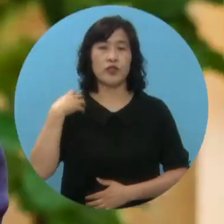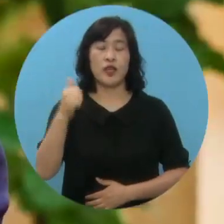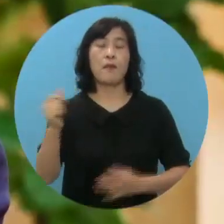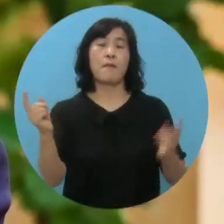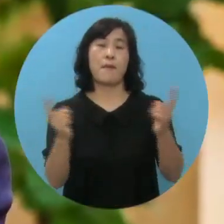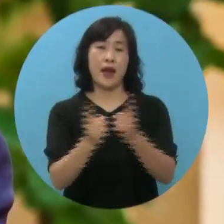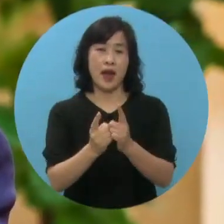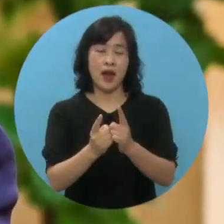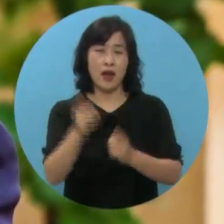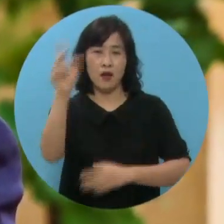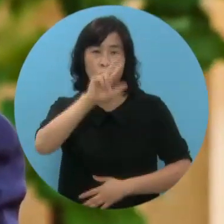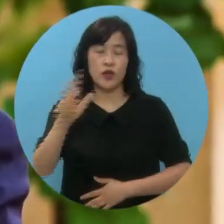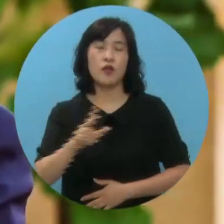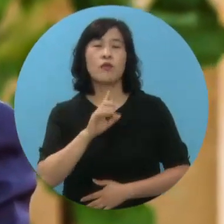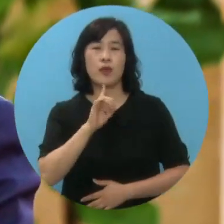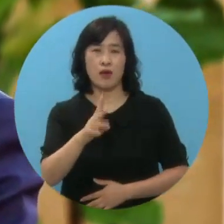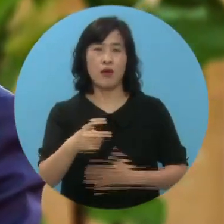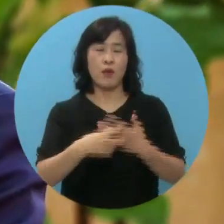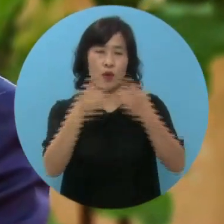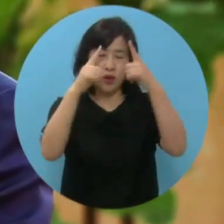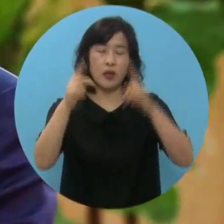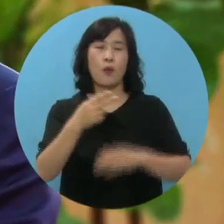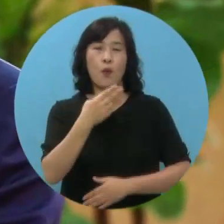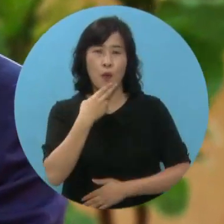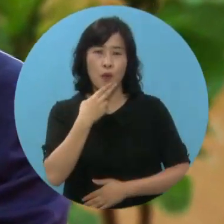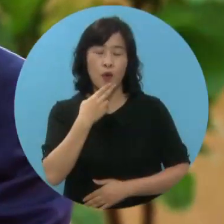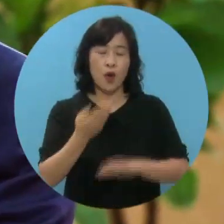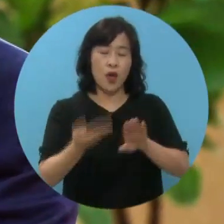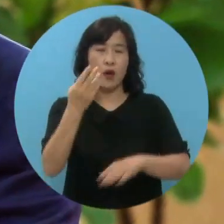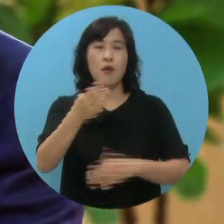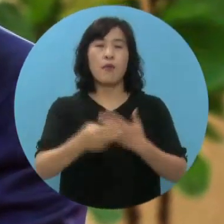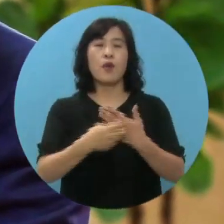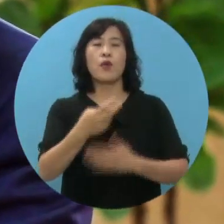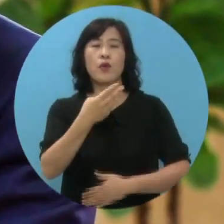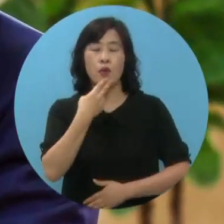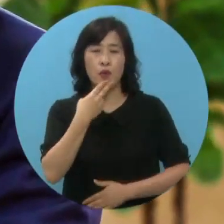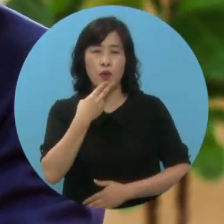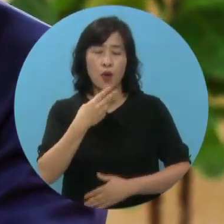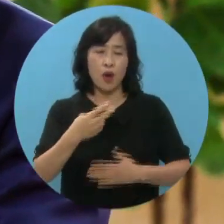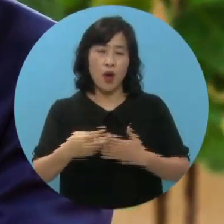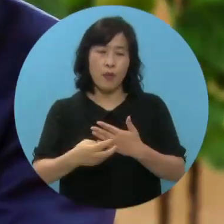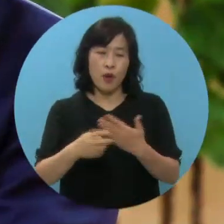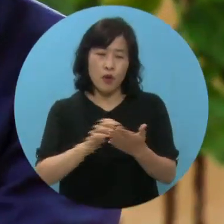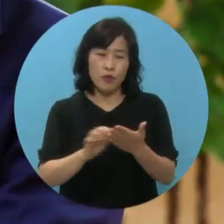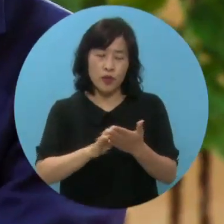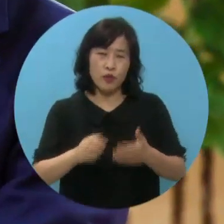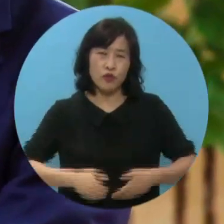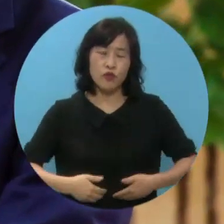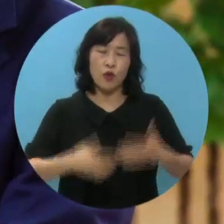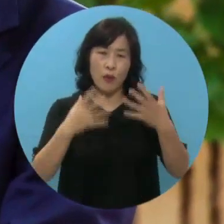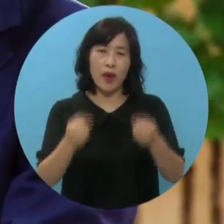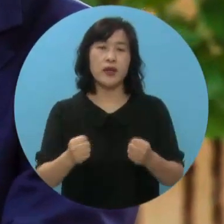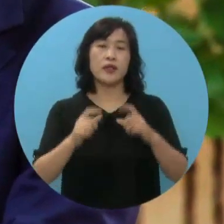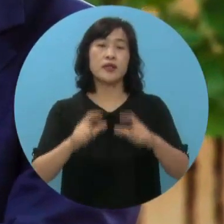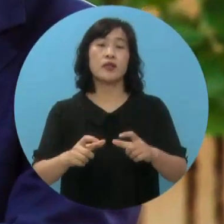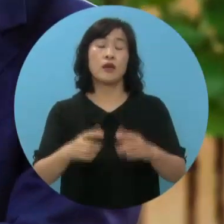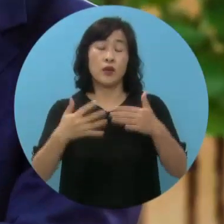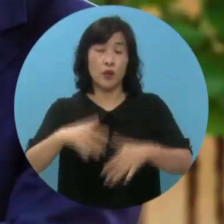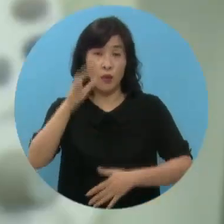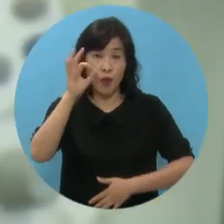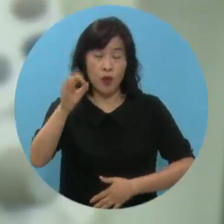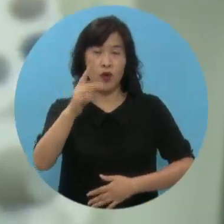장관과 면담하고 전국에서 유일하게 의과대학과 상급병원이 없고 의료수요가 높은 지역 여건을